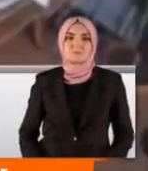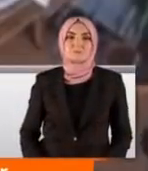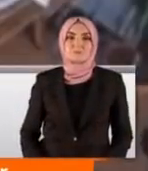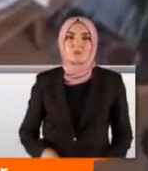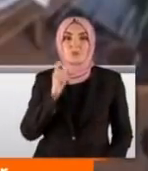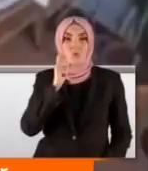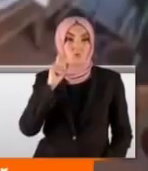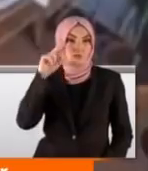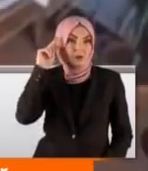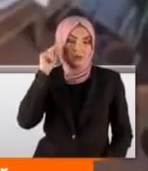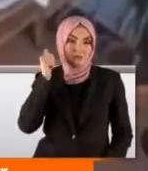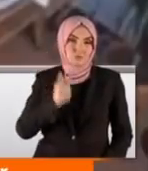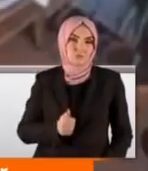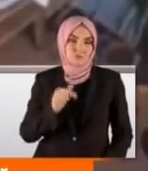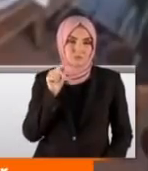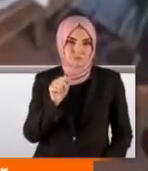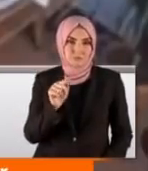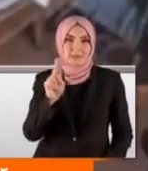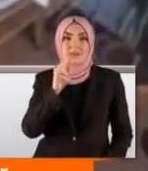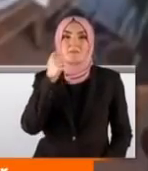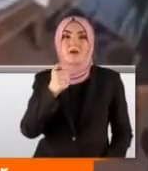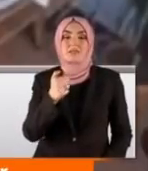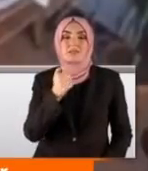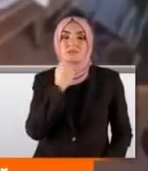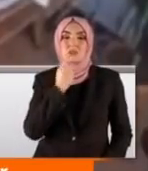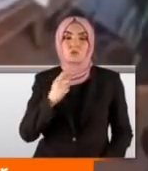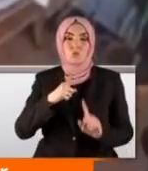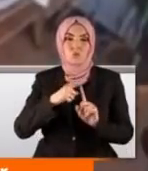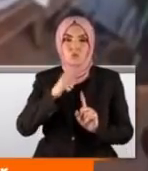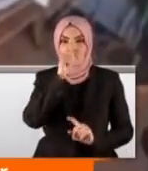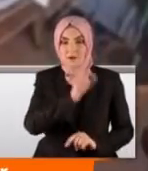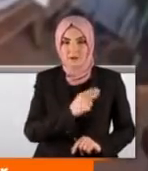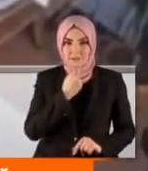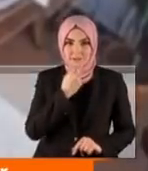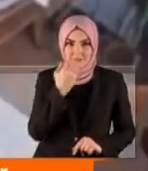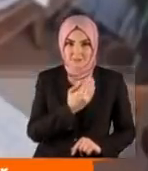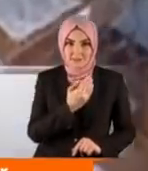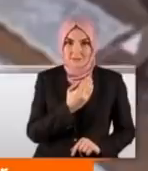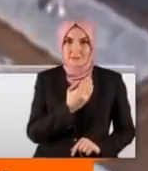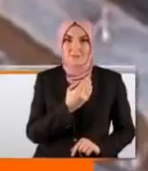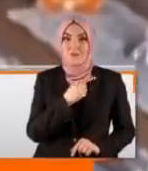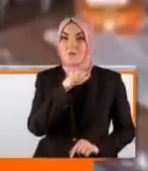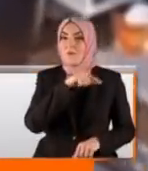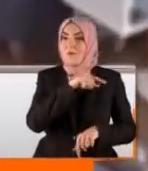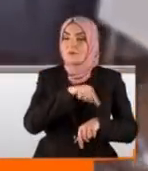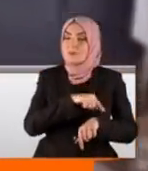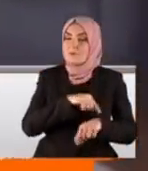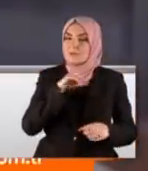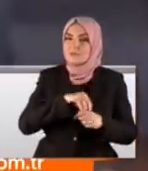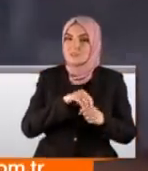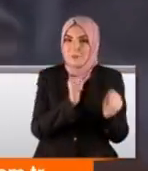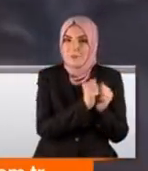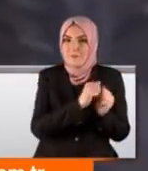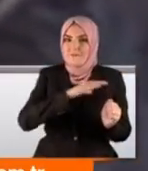9 Aralık günüydü. 26 yaşındaki Tuğba Erçakar, o dönem birlikte olduğu erkek arkadaşı Mehmet Hanefi Bozaslan'a telefon